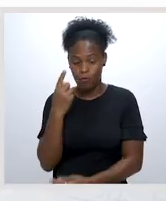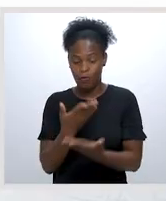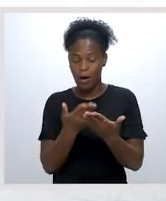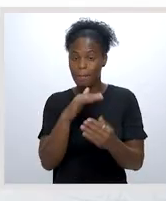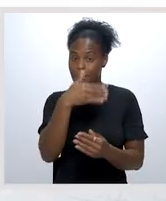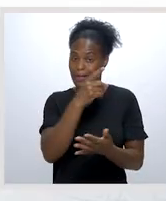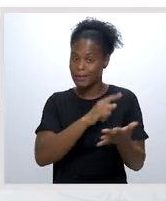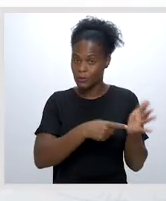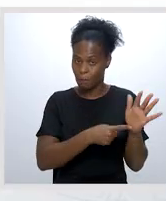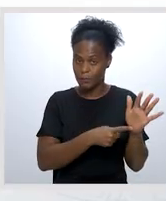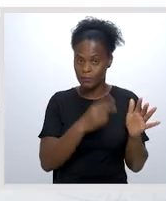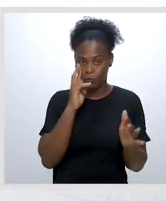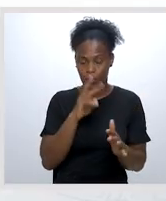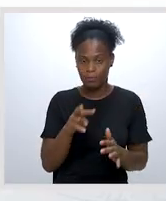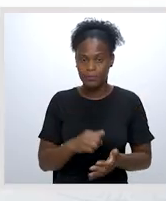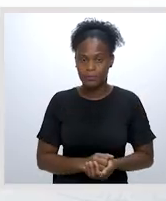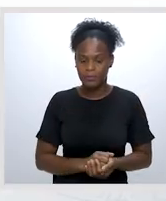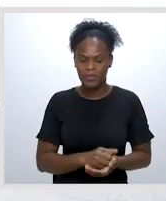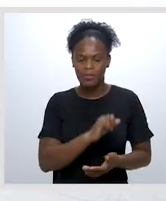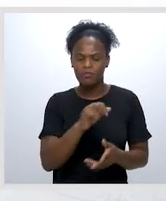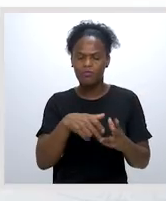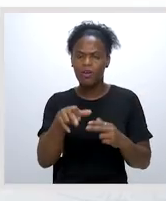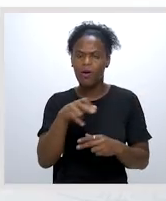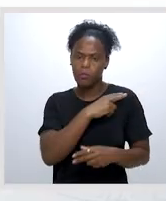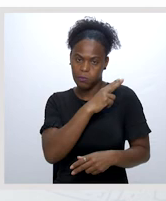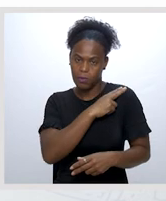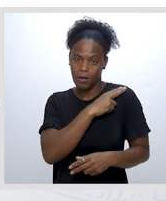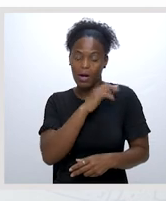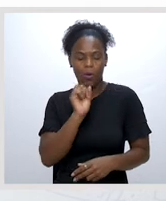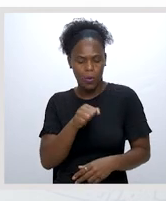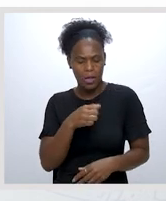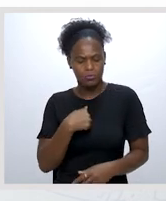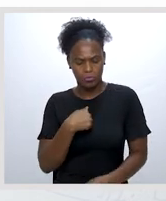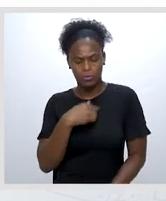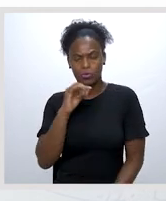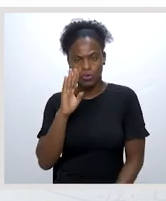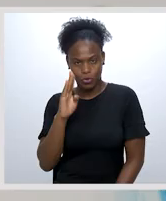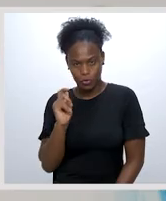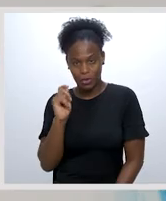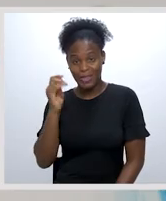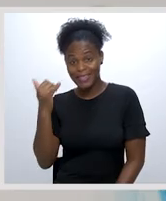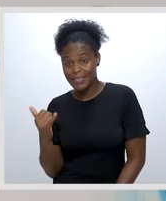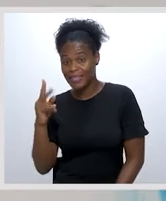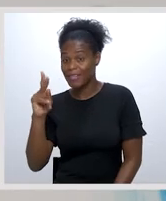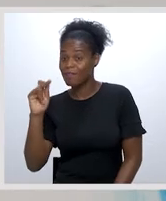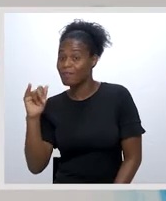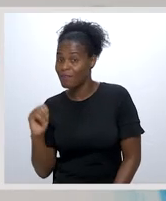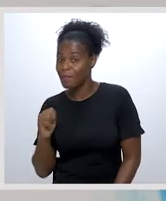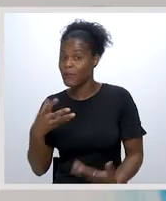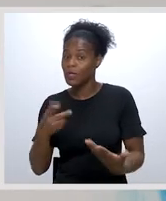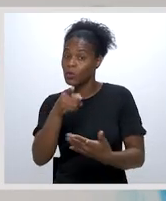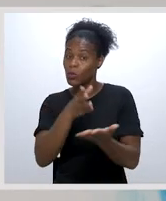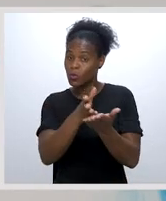Voyons le premier exemple. Vous allez à la fac? Oui, j'y vais. Maintenant, tu vas